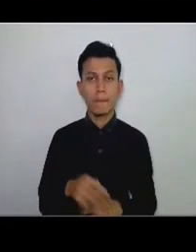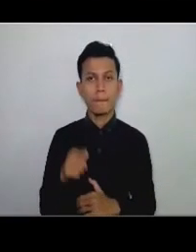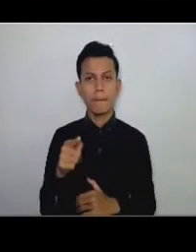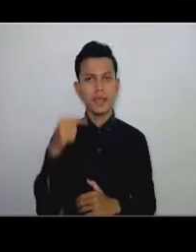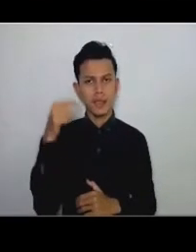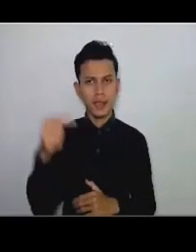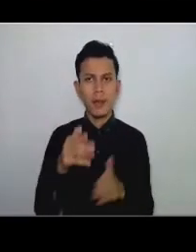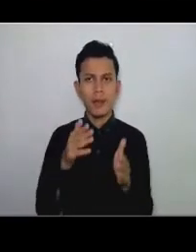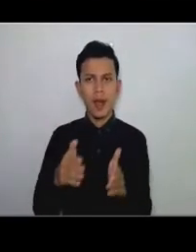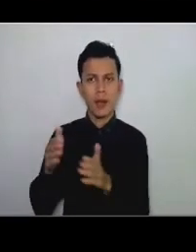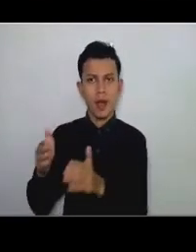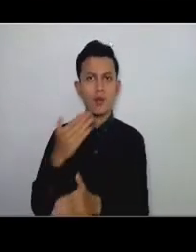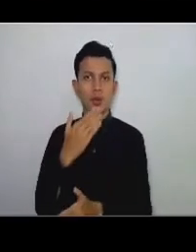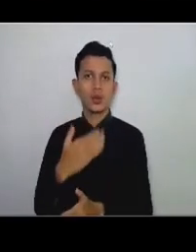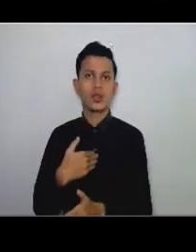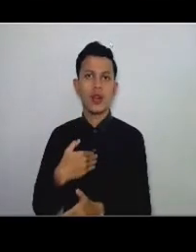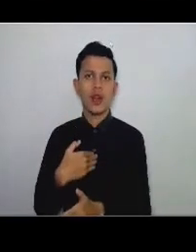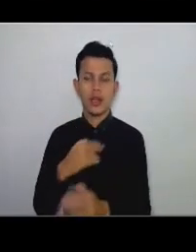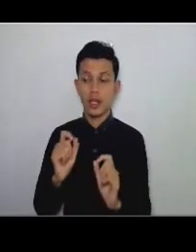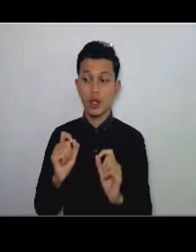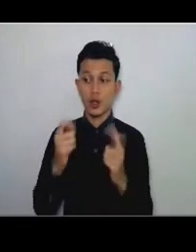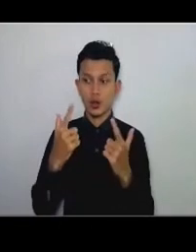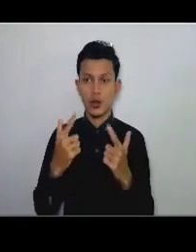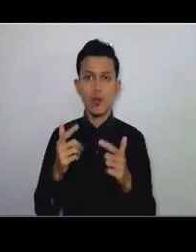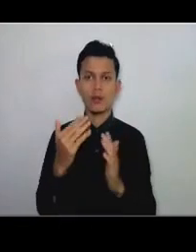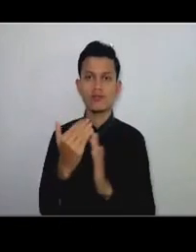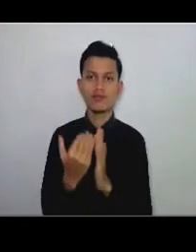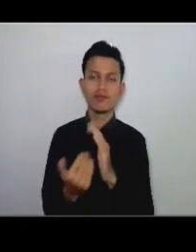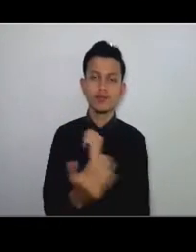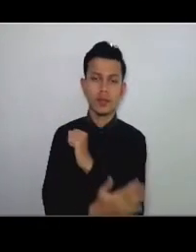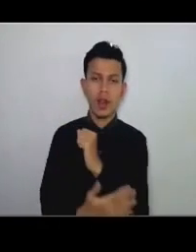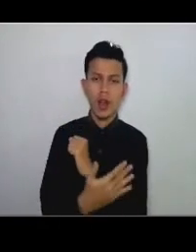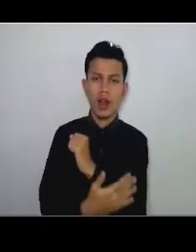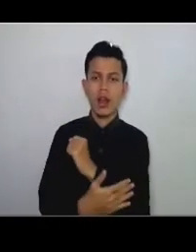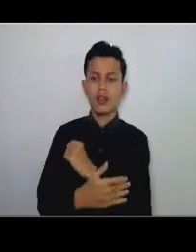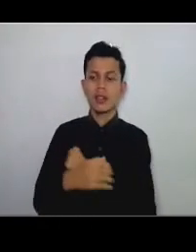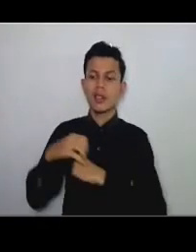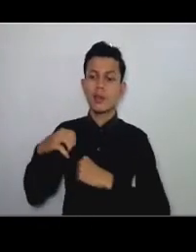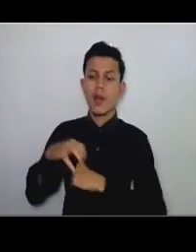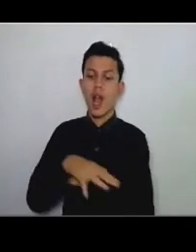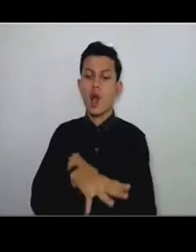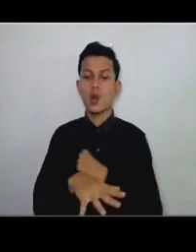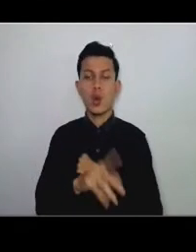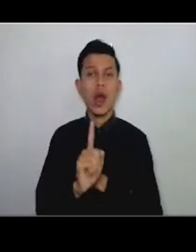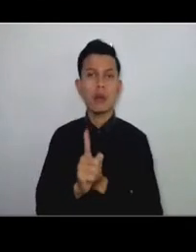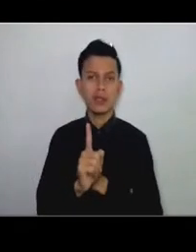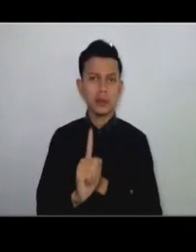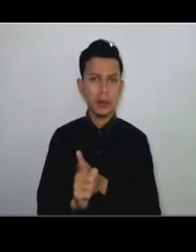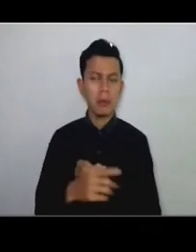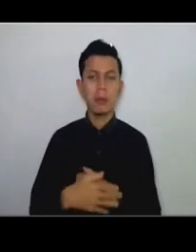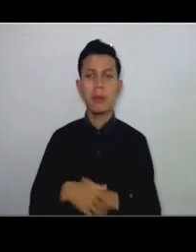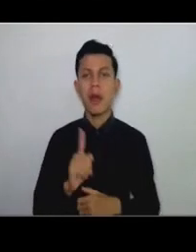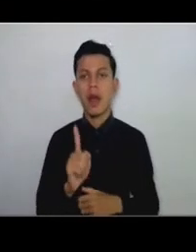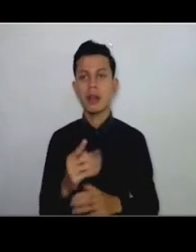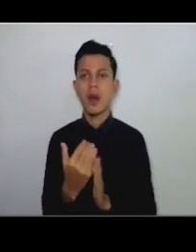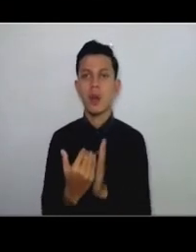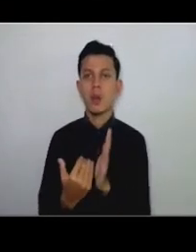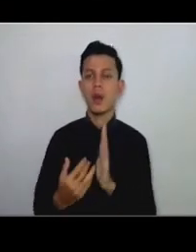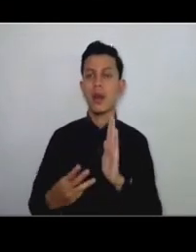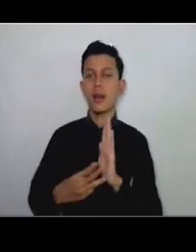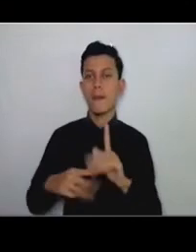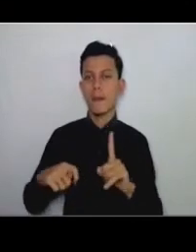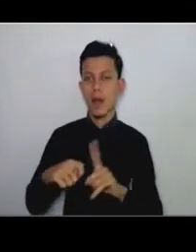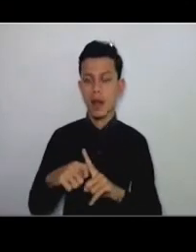pihak yang dalam kehidupan ketatanegaraan terpengaruh oleh pelaksanaan kewenang-kewenangan konsusional Mahkamah Konstitusi